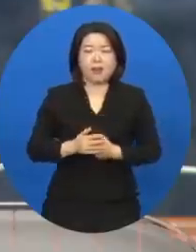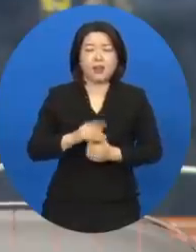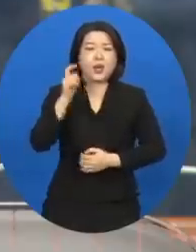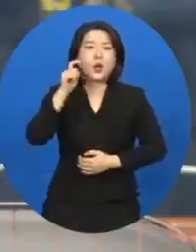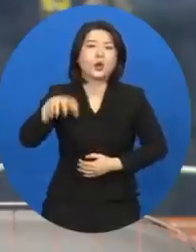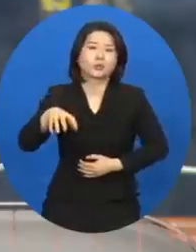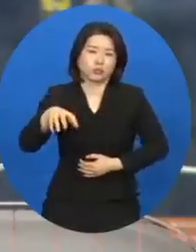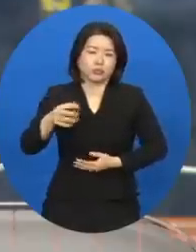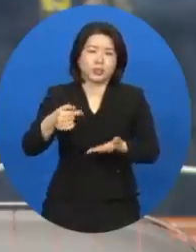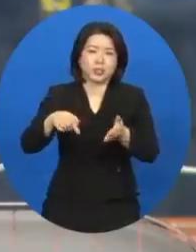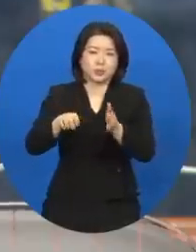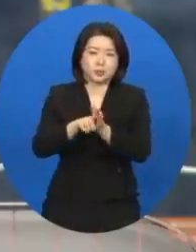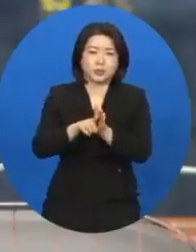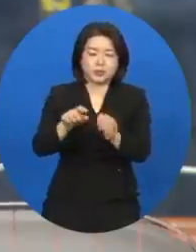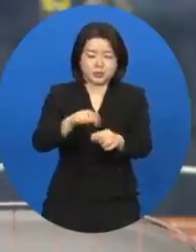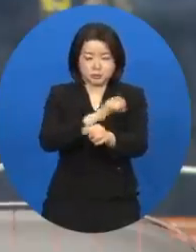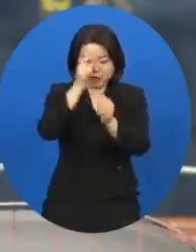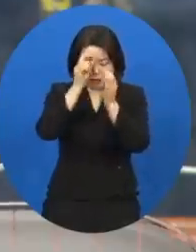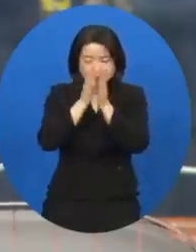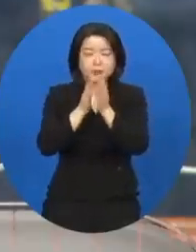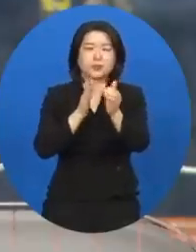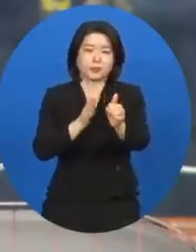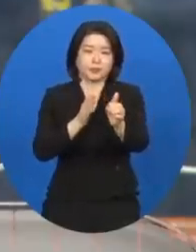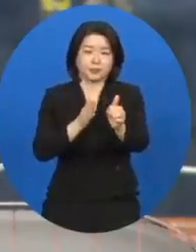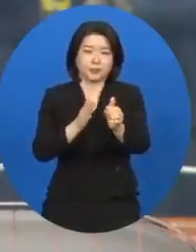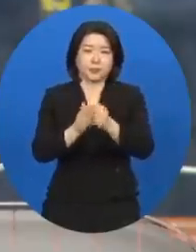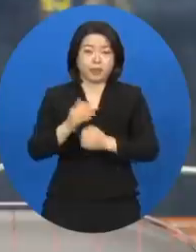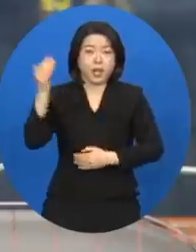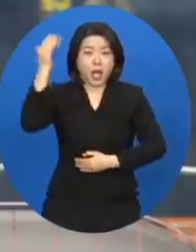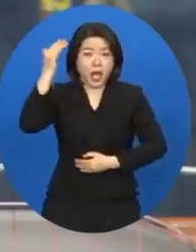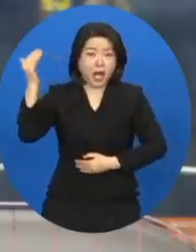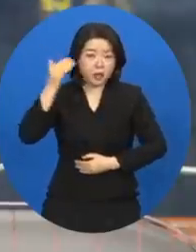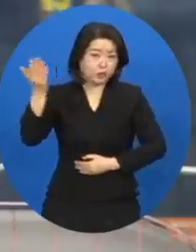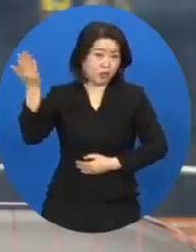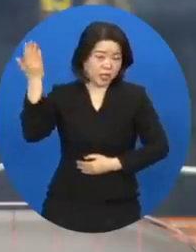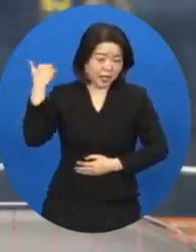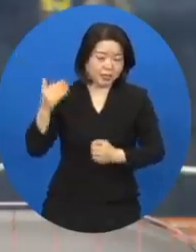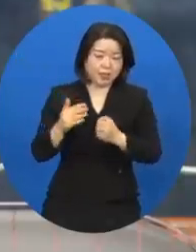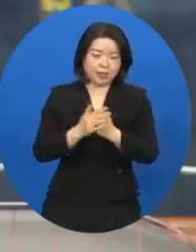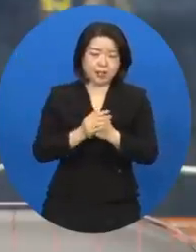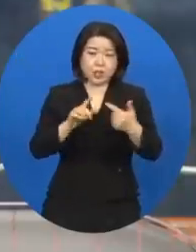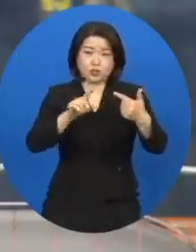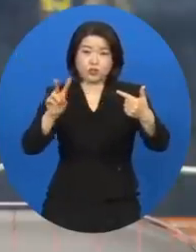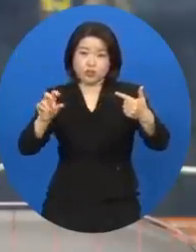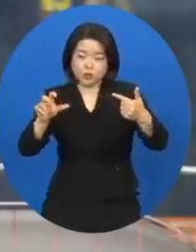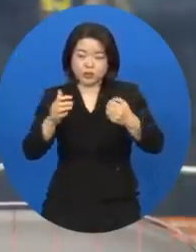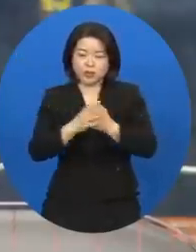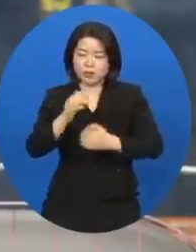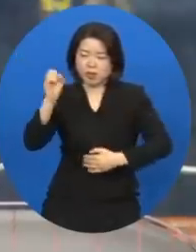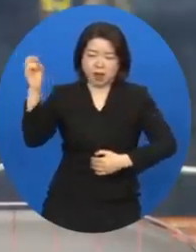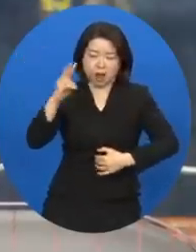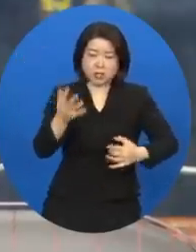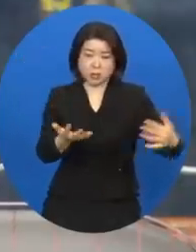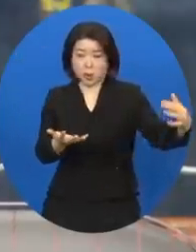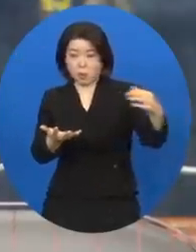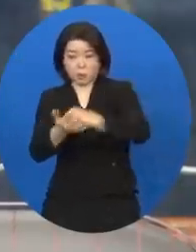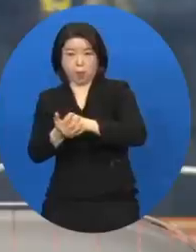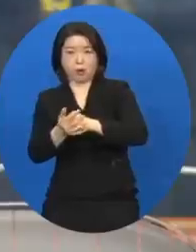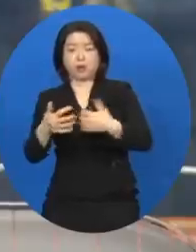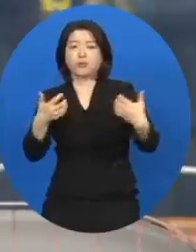부탁을 특별히 드립니다. 우리나라도 갑작스러운 침공을 받아서 전쟁을